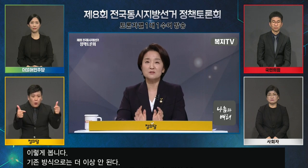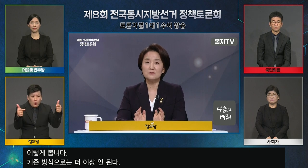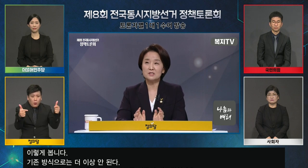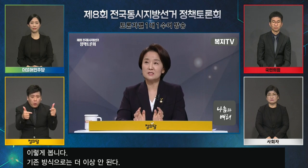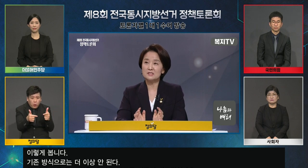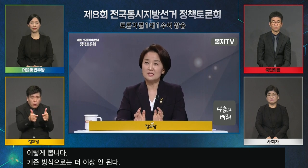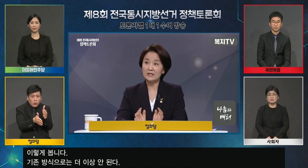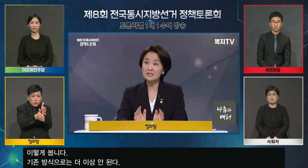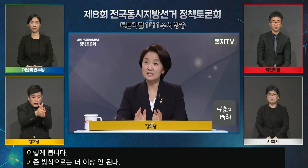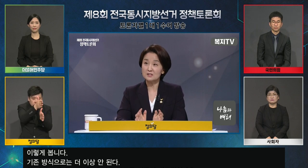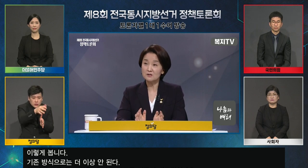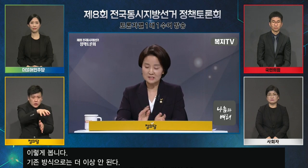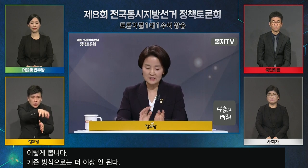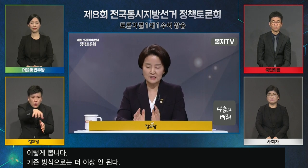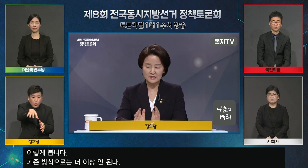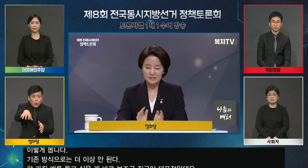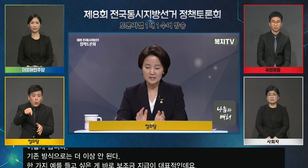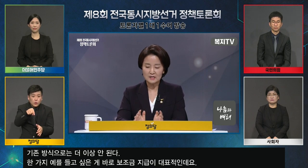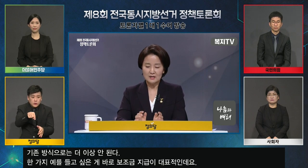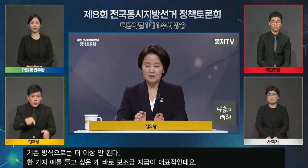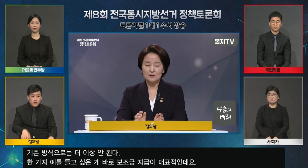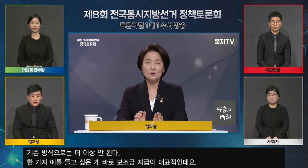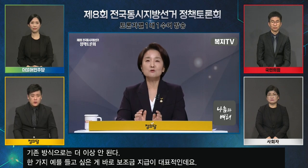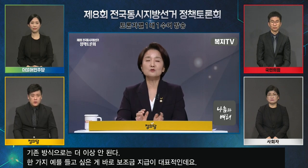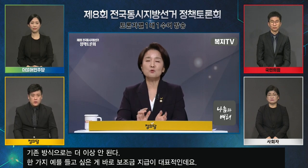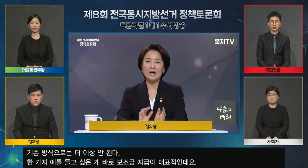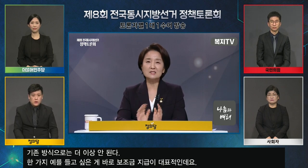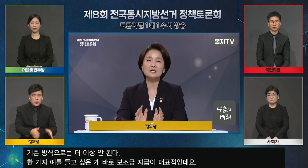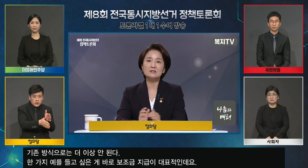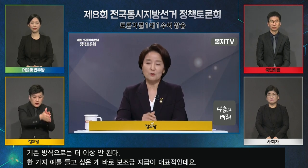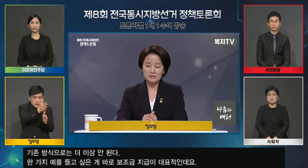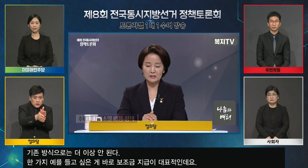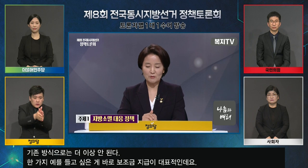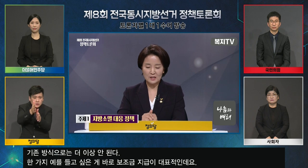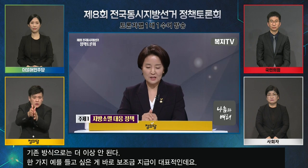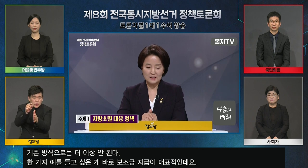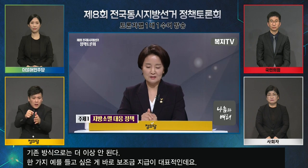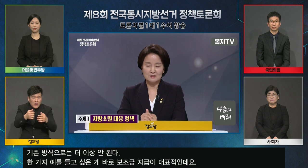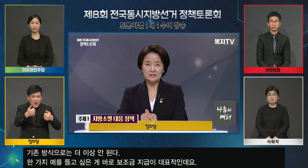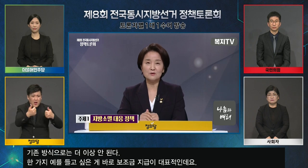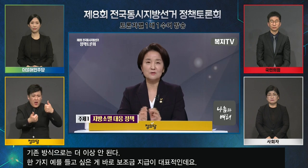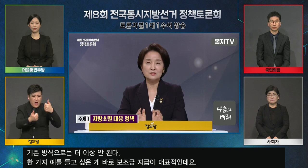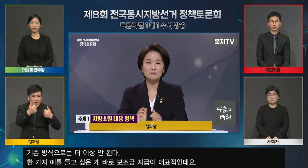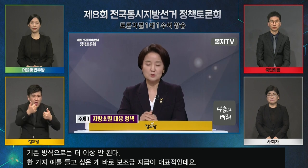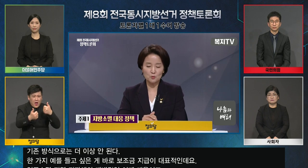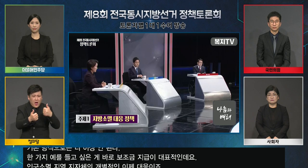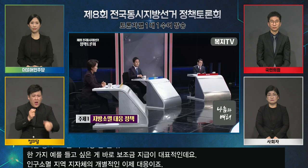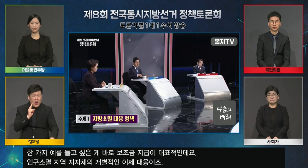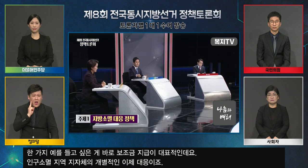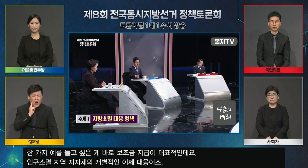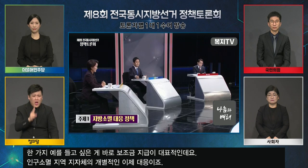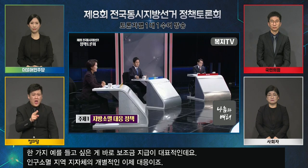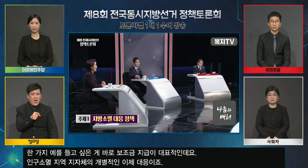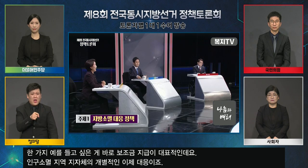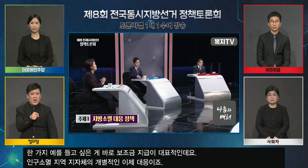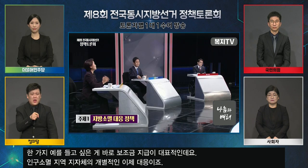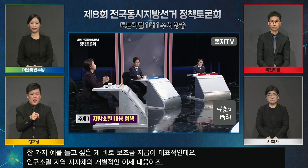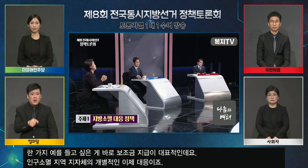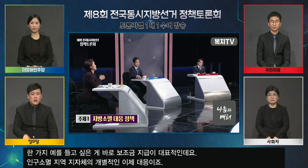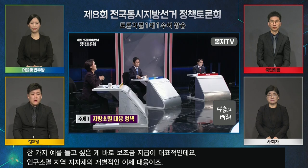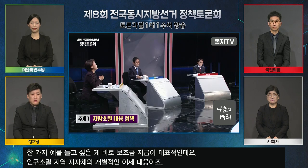개별적인 대응이죠. 지자체끼리 결국은 과다한 경쟁과 이런 것들만 촉발할 뿐이지